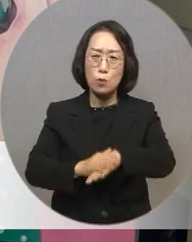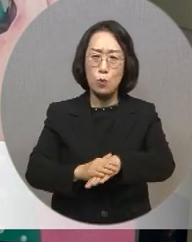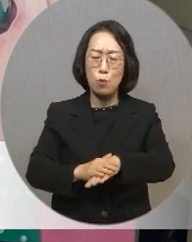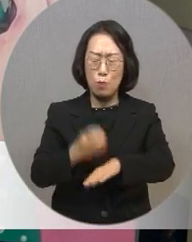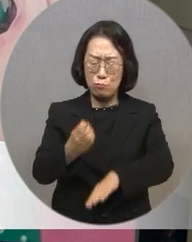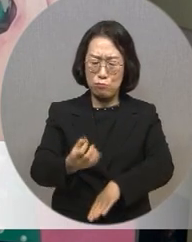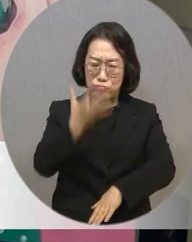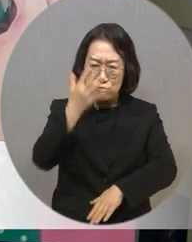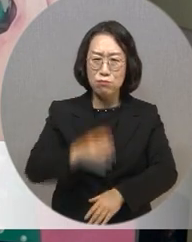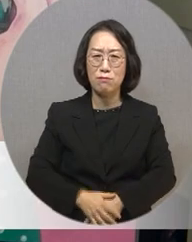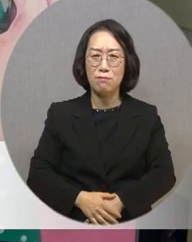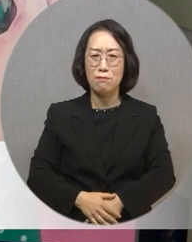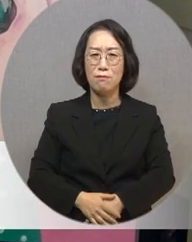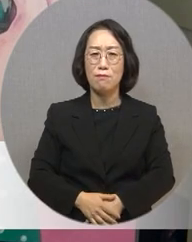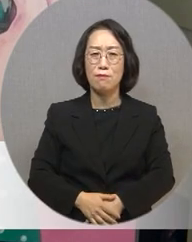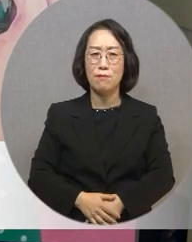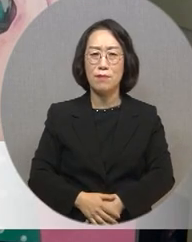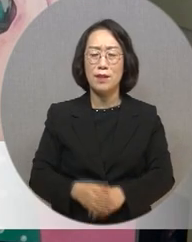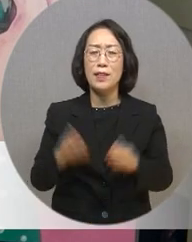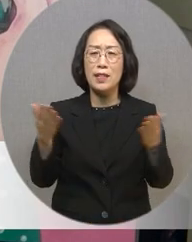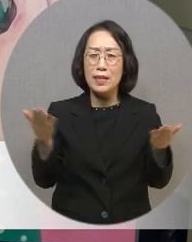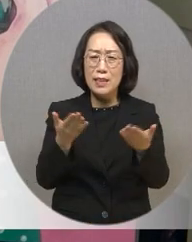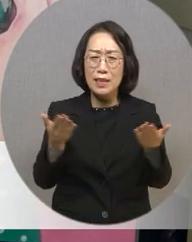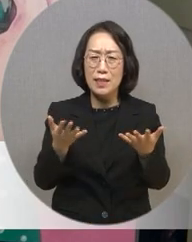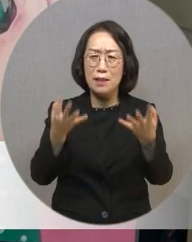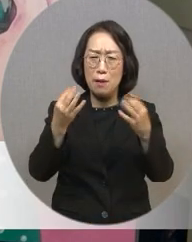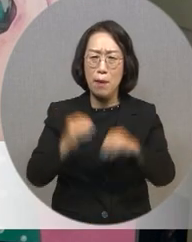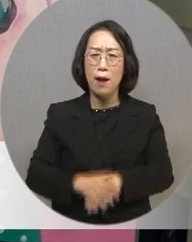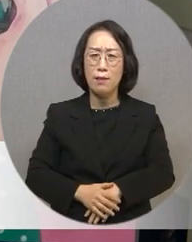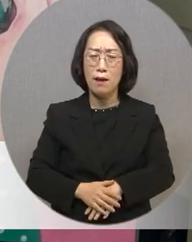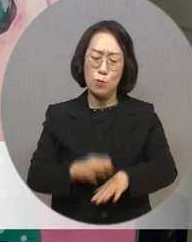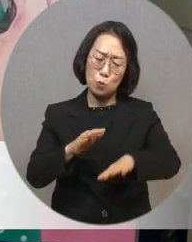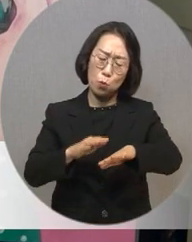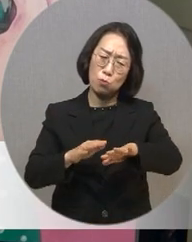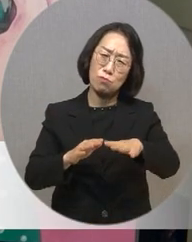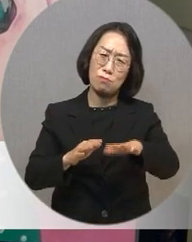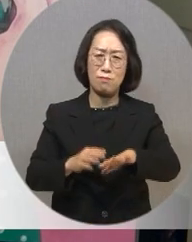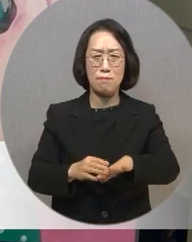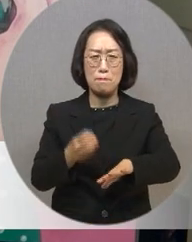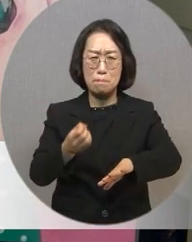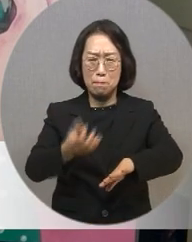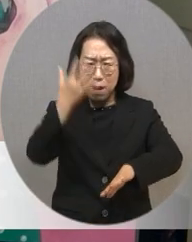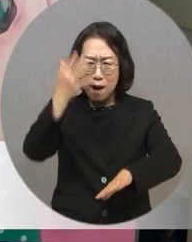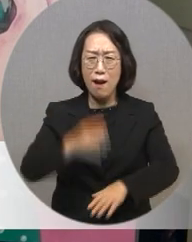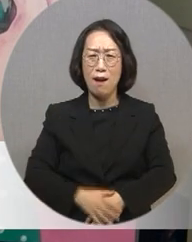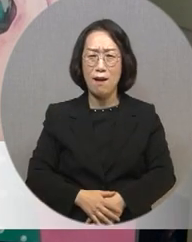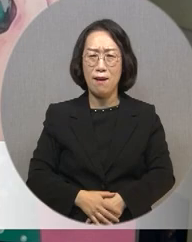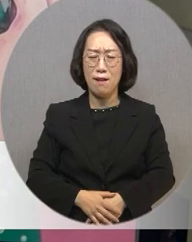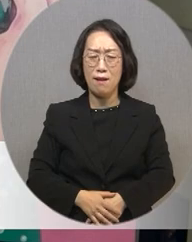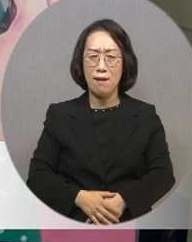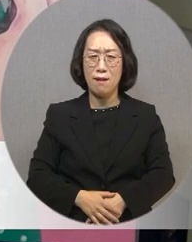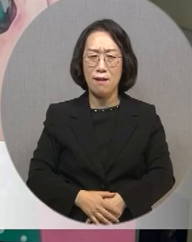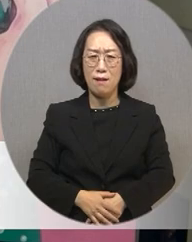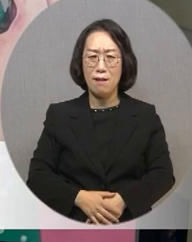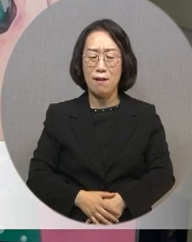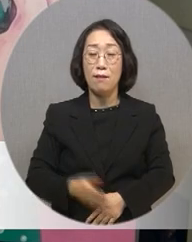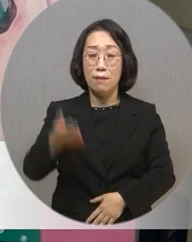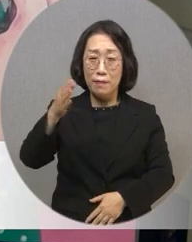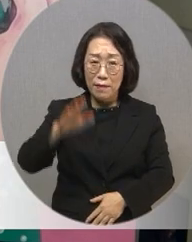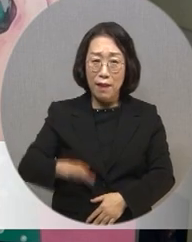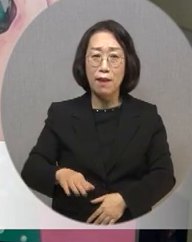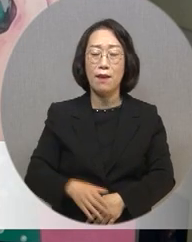없어요. 너무 이게 손이 그 일을 하다 보면 너무 갈라지고 막 휘고 막